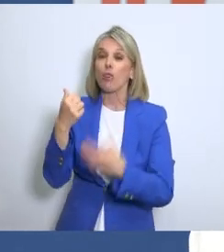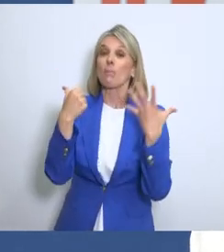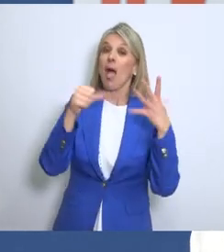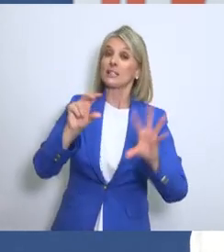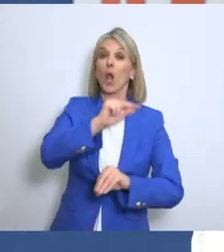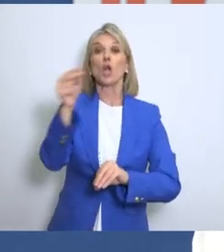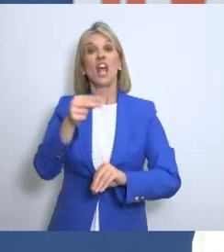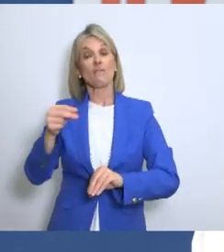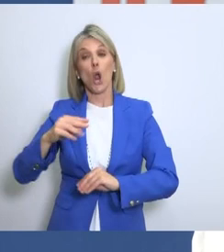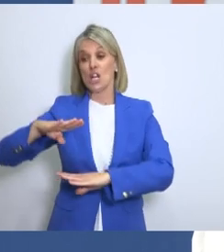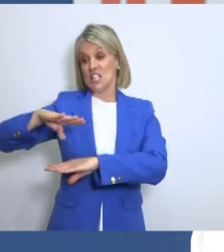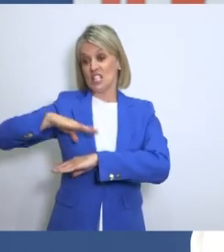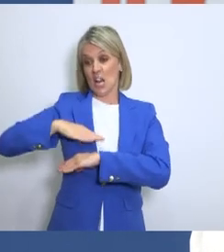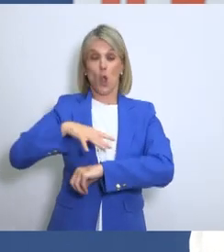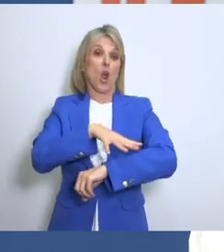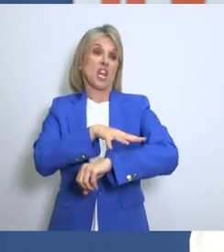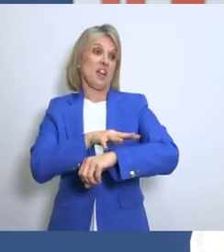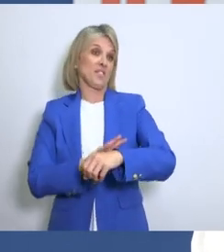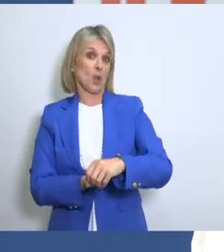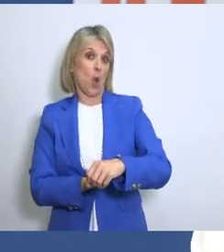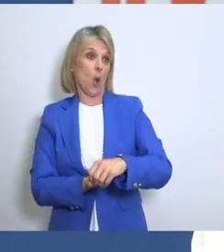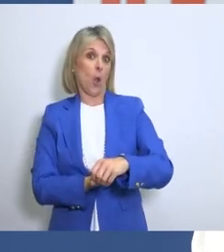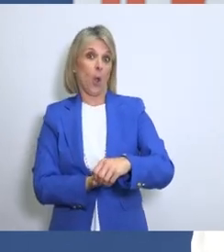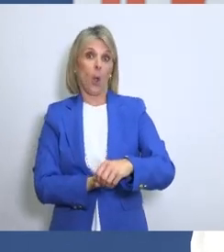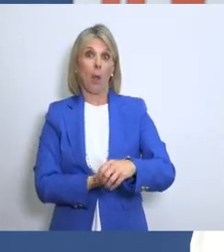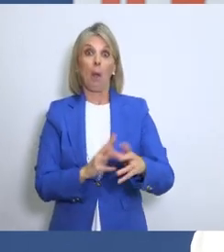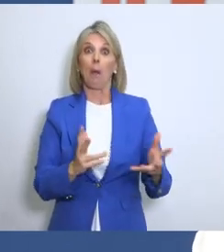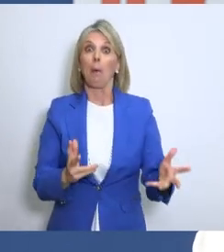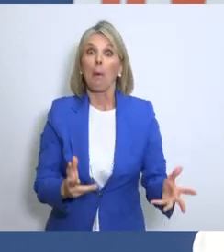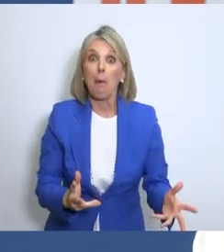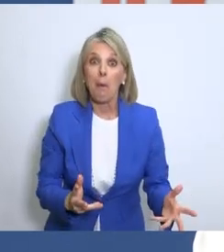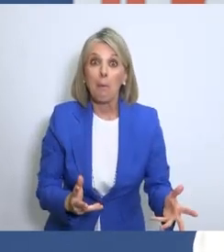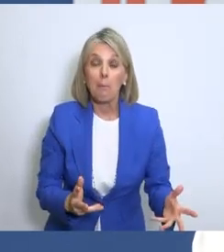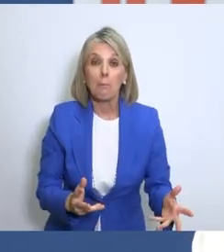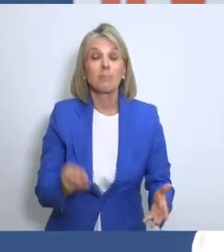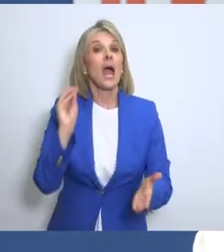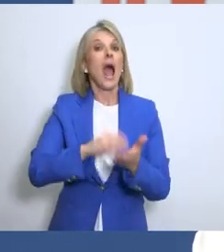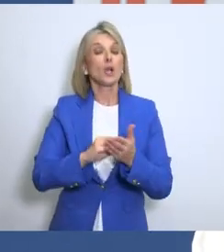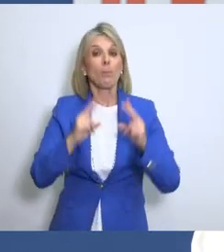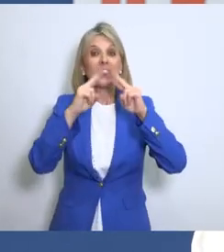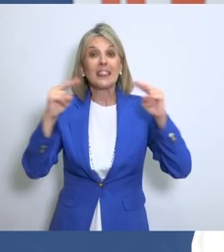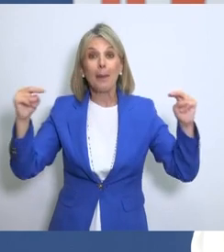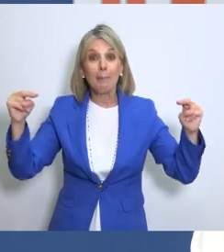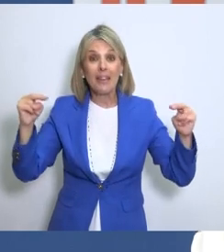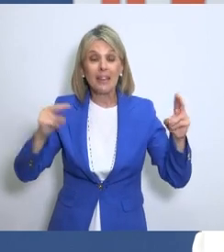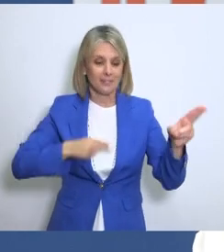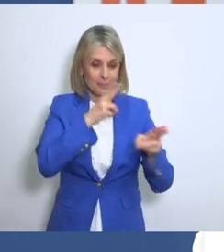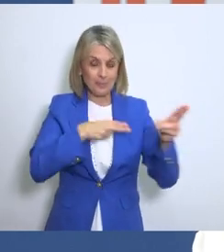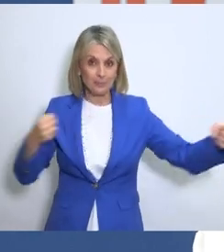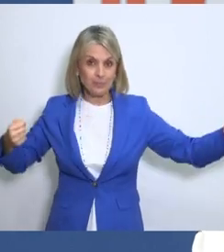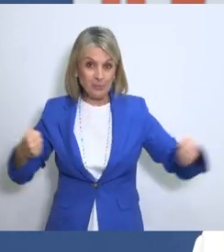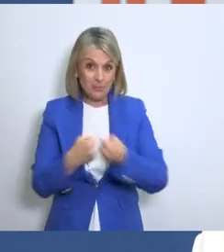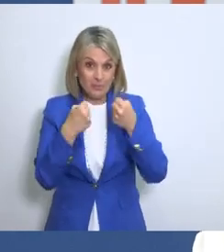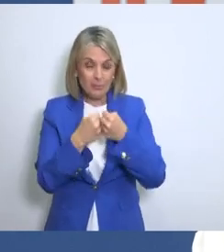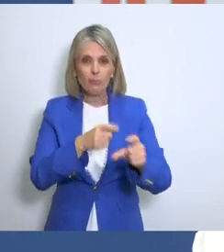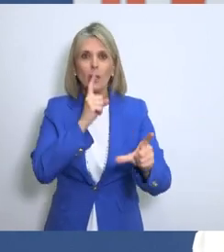και στις μεγαλειώδεις κινητοποιήσεις για τα τέμπη, το ΚΚΕ ούτε στιγμή δεν δέχτηκε να θέσει